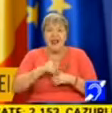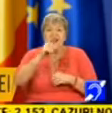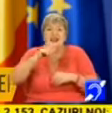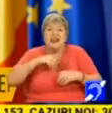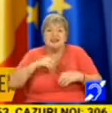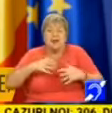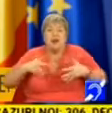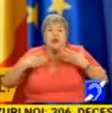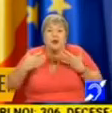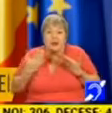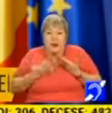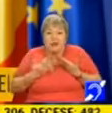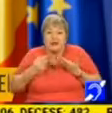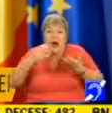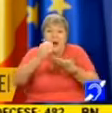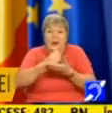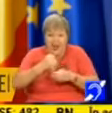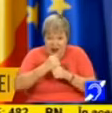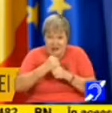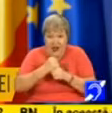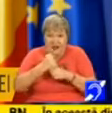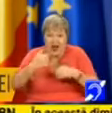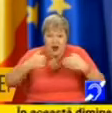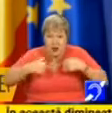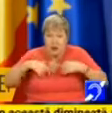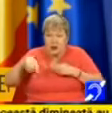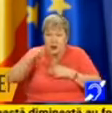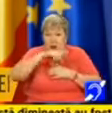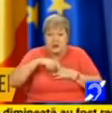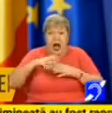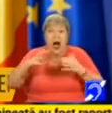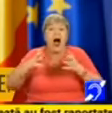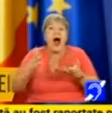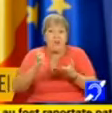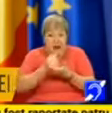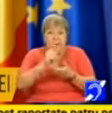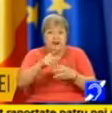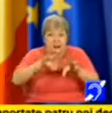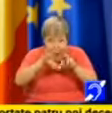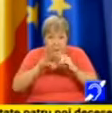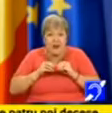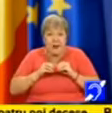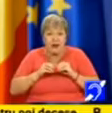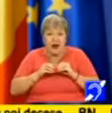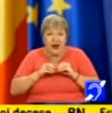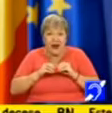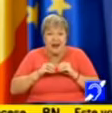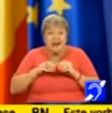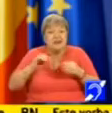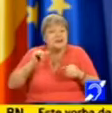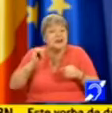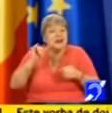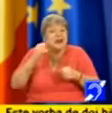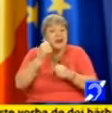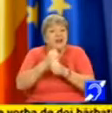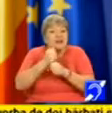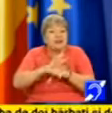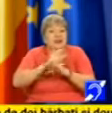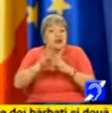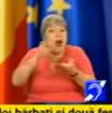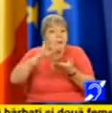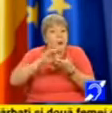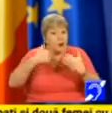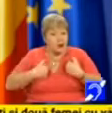să constat că am reușit cu toții împreună să facem ce ne-am propus,